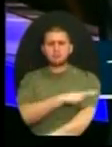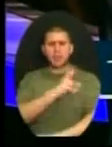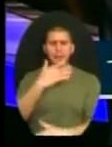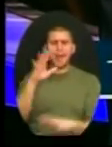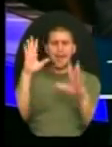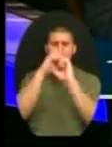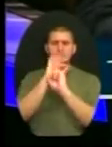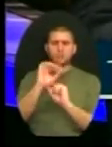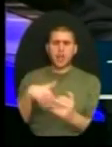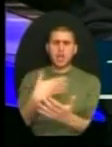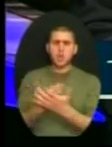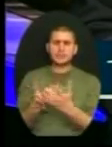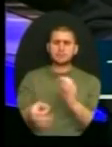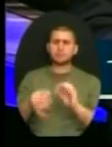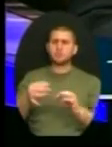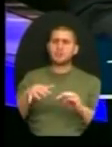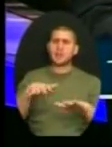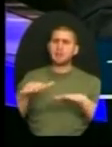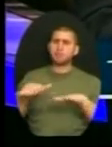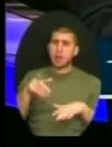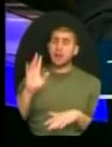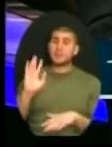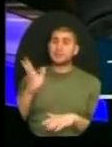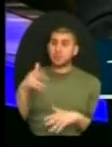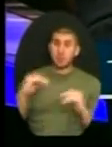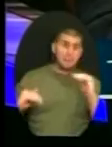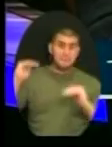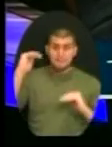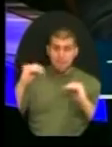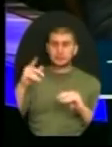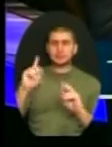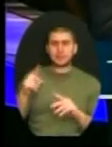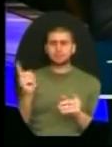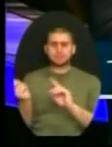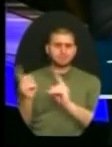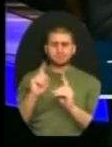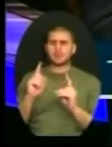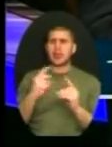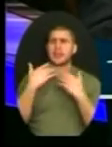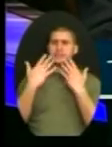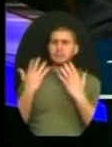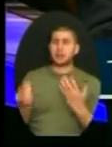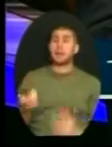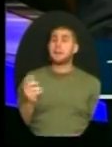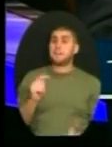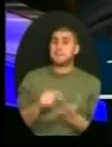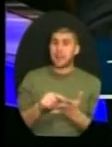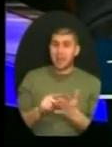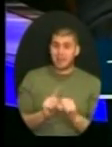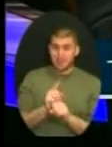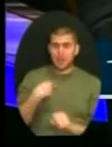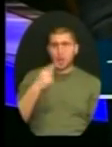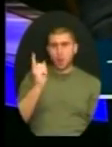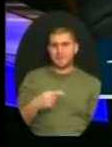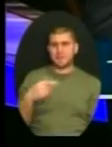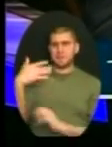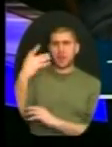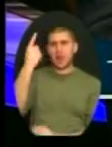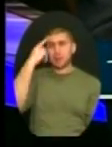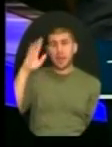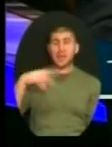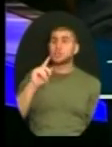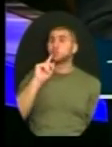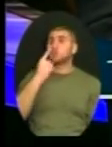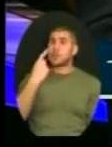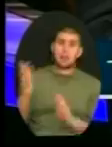היועץ המשפטי לממשלה, ואם יש פער בין העמדות האלה, יתכבדו לצדדים ויסבירו את הפער ביניהם. כרגע אנחנו חייבים, אנחנו כמדינה, לדעת אחרי